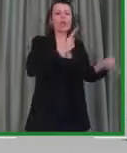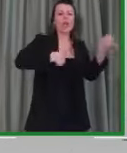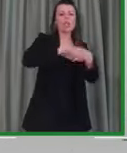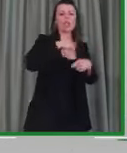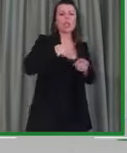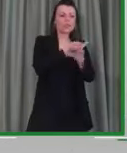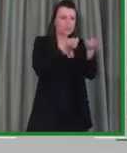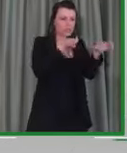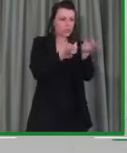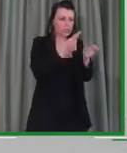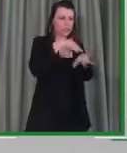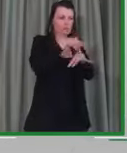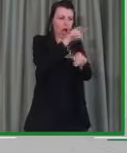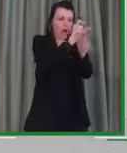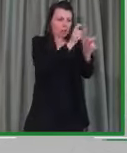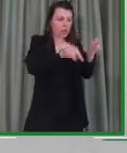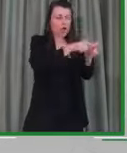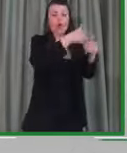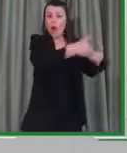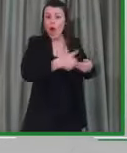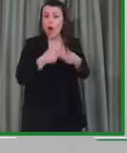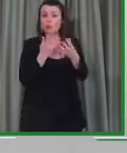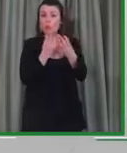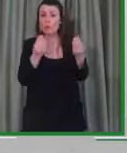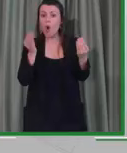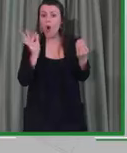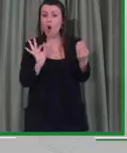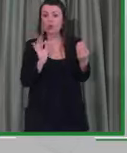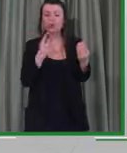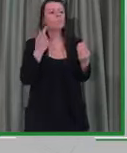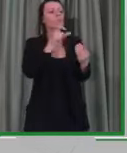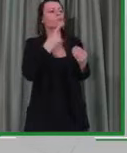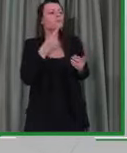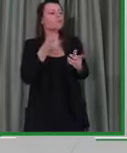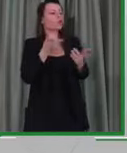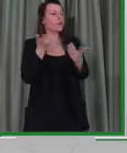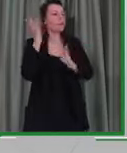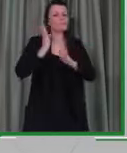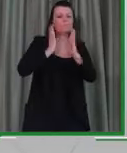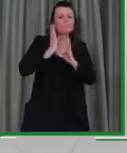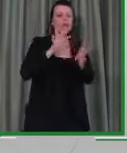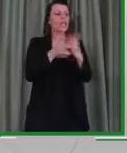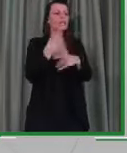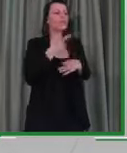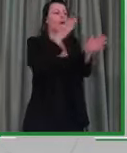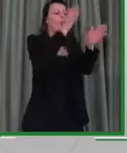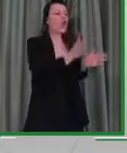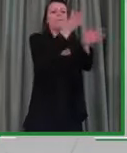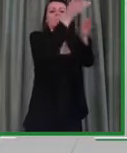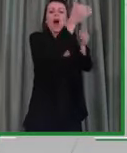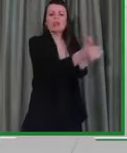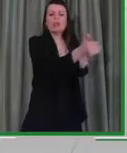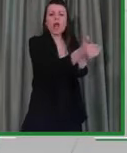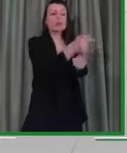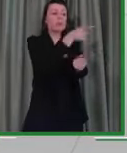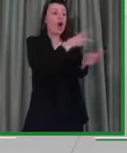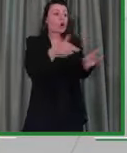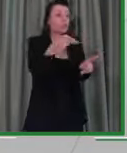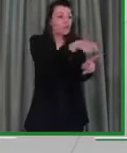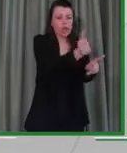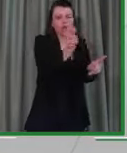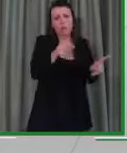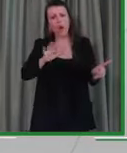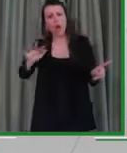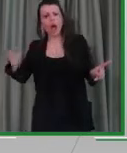sia capire come compartimentare ii e negli altri ospedali le aree per evitare che l'infezione si propaghi sia oggi stanno